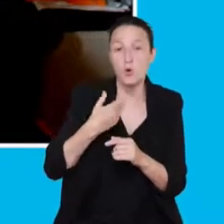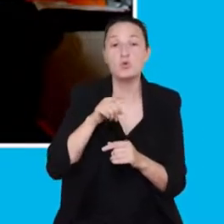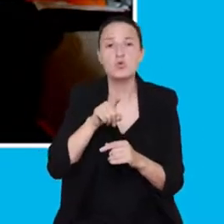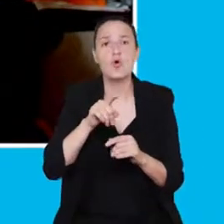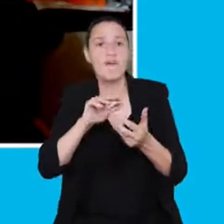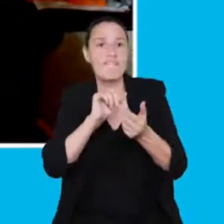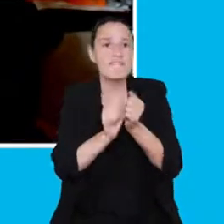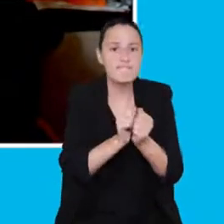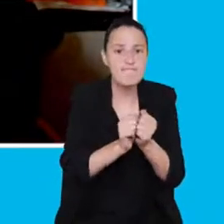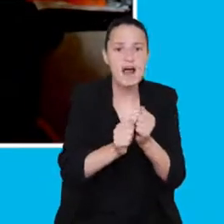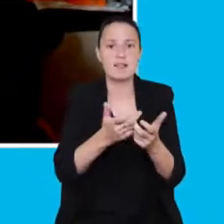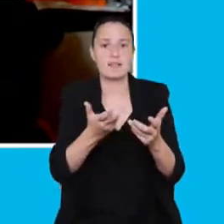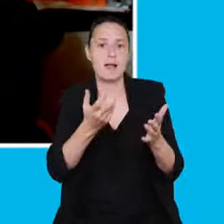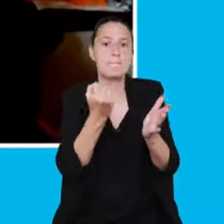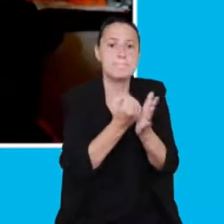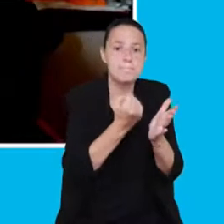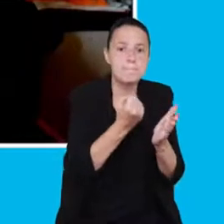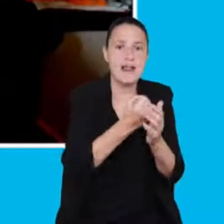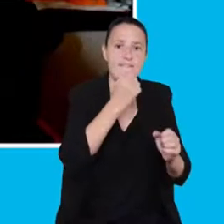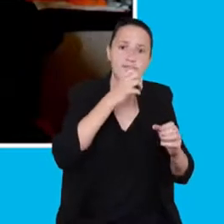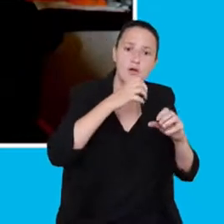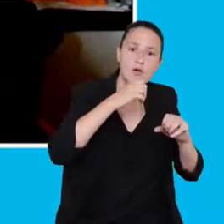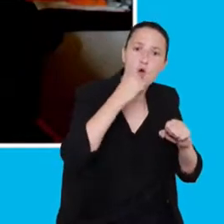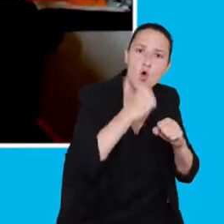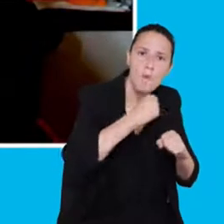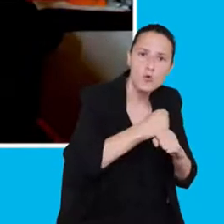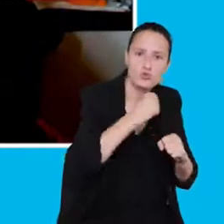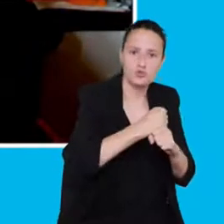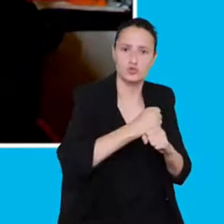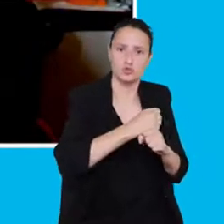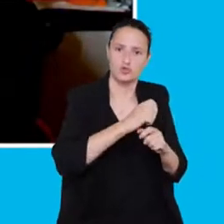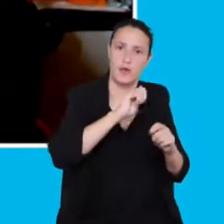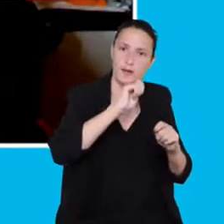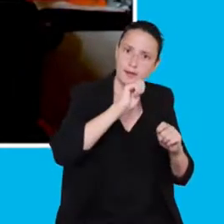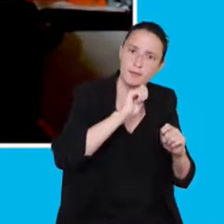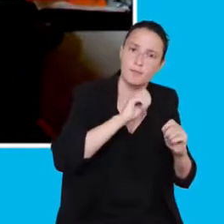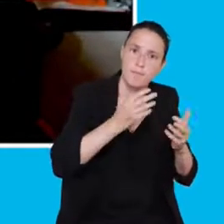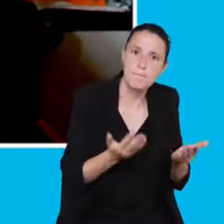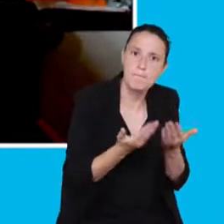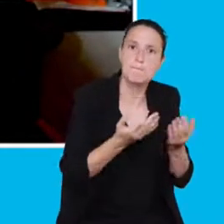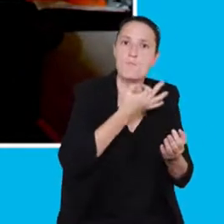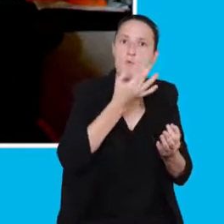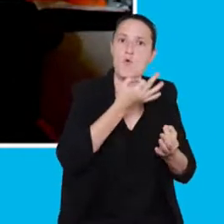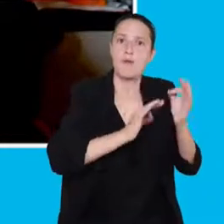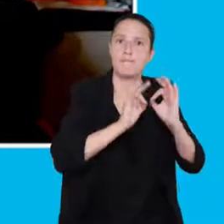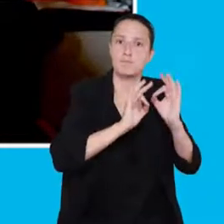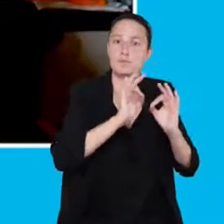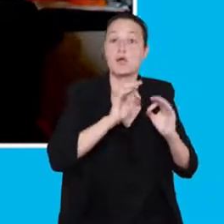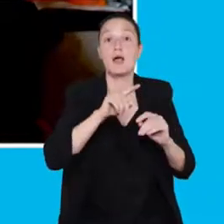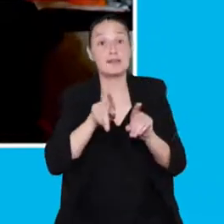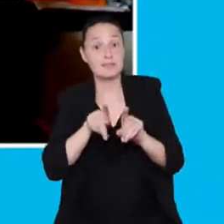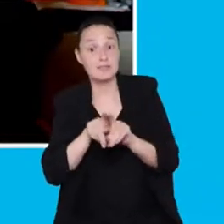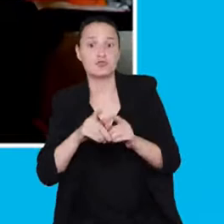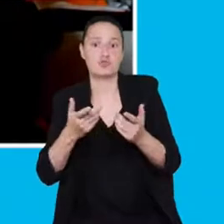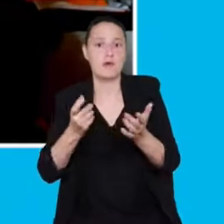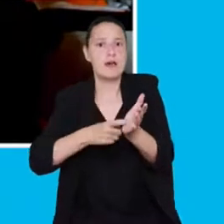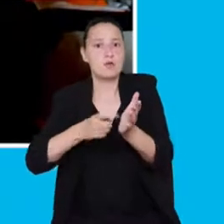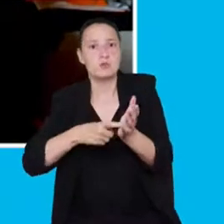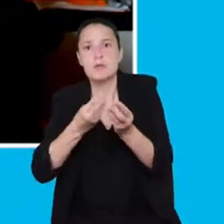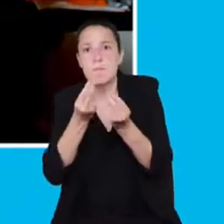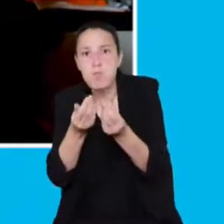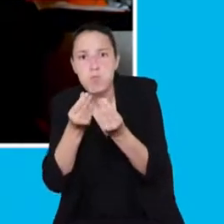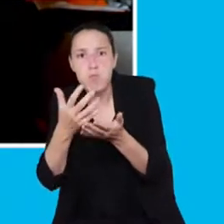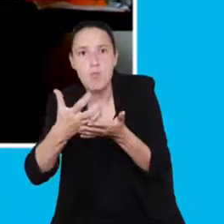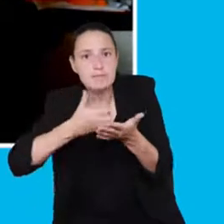walkę o rewindykację praw robotniczych i o problemy warunków pracy i płacy i tak dalej.